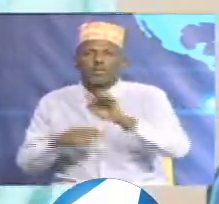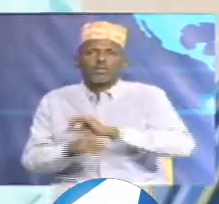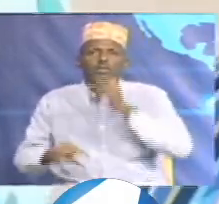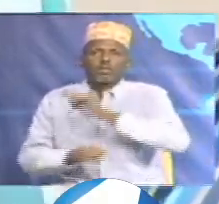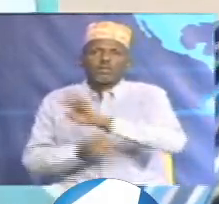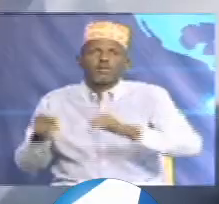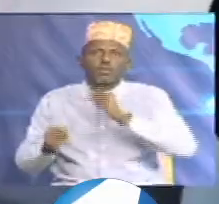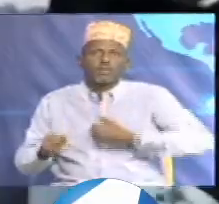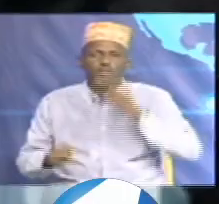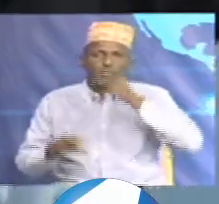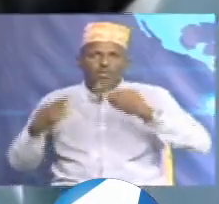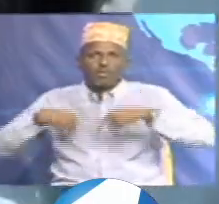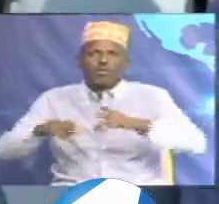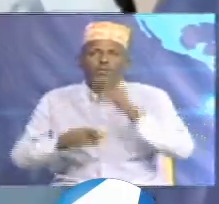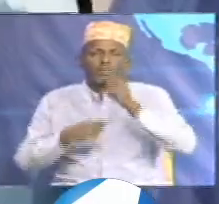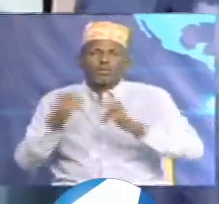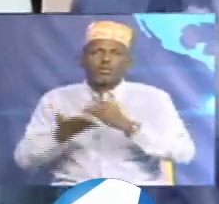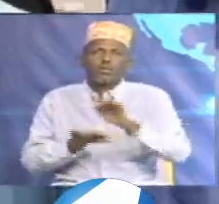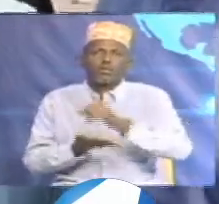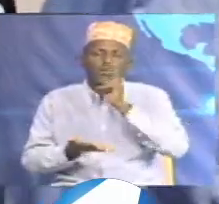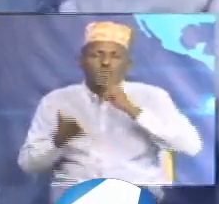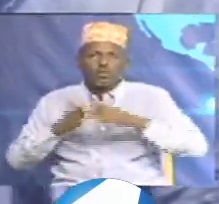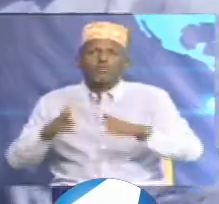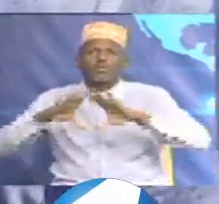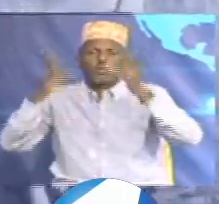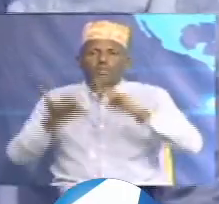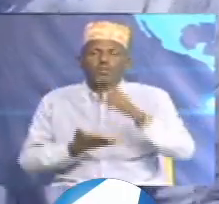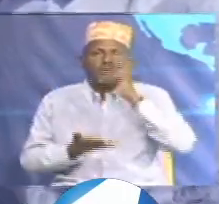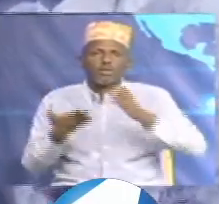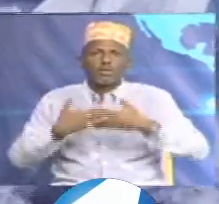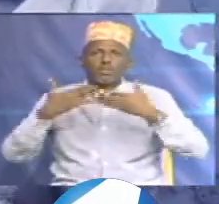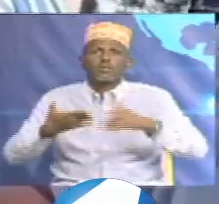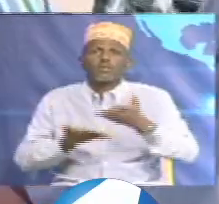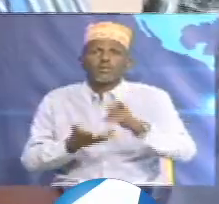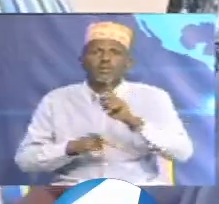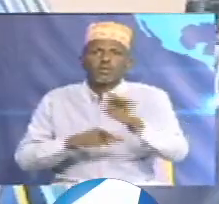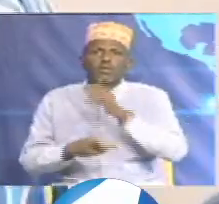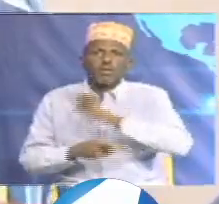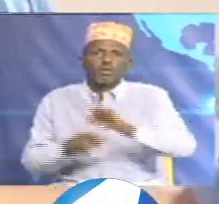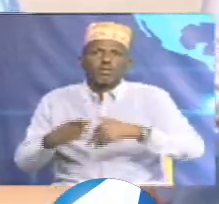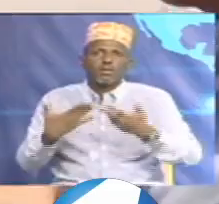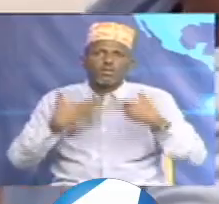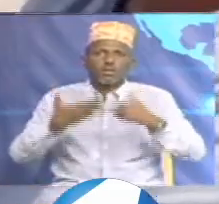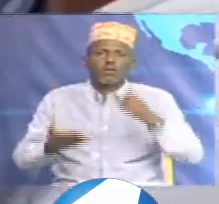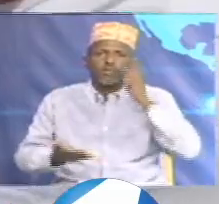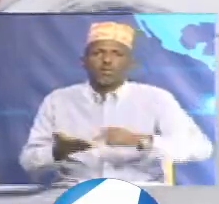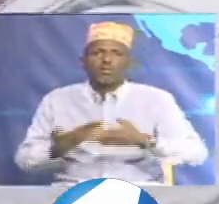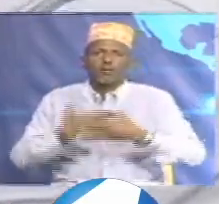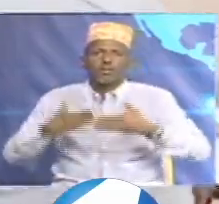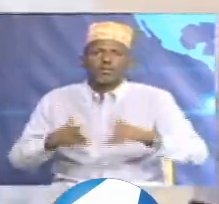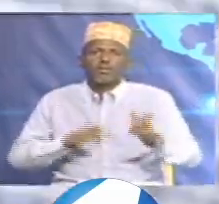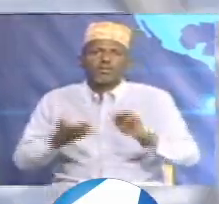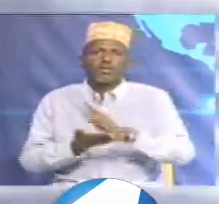rayonner Djibouti à travers les compétitions d'athlétisme international et susciter beaucoup d'engouement patriotique. Figurent parmi